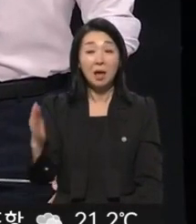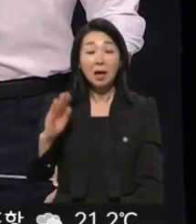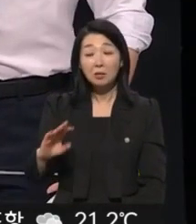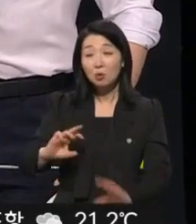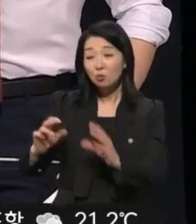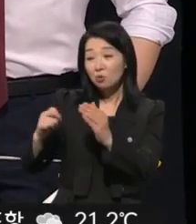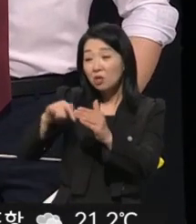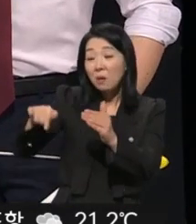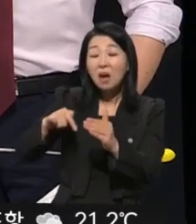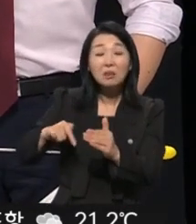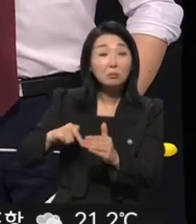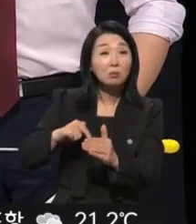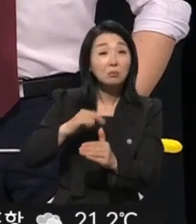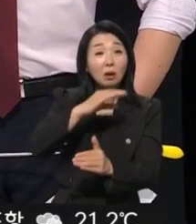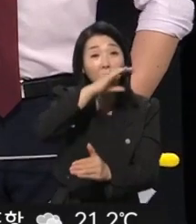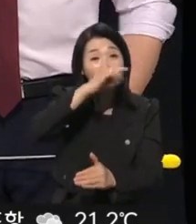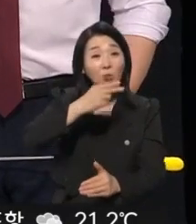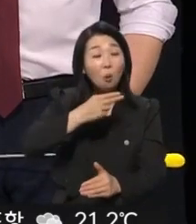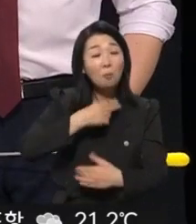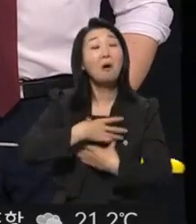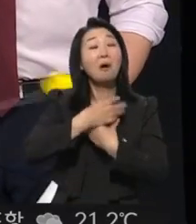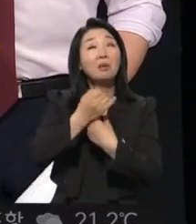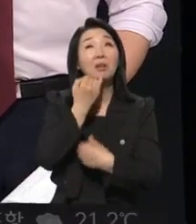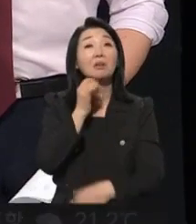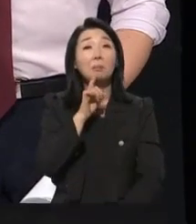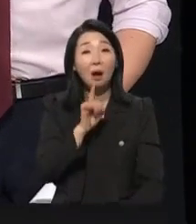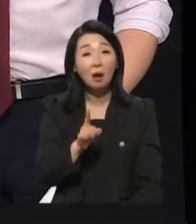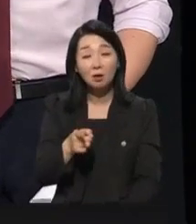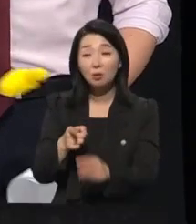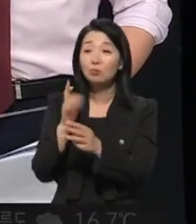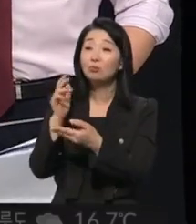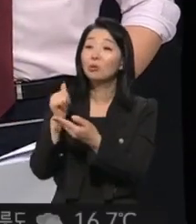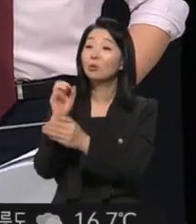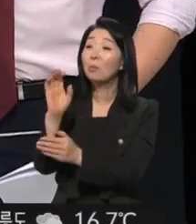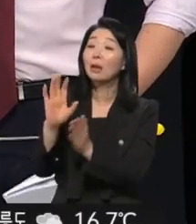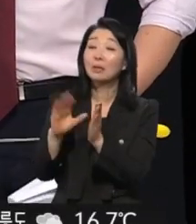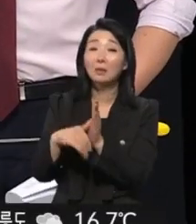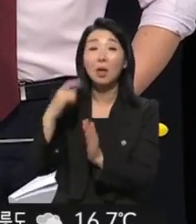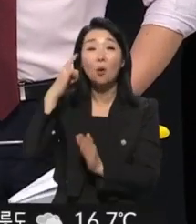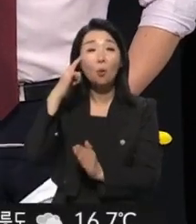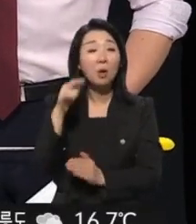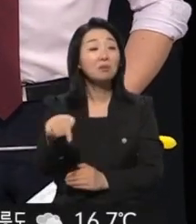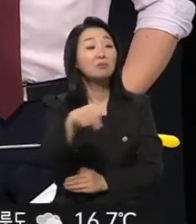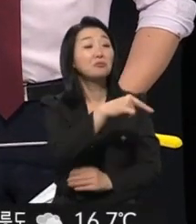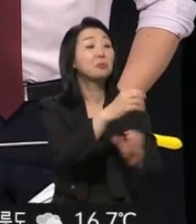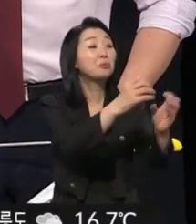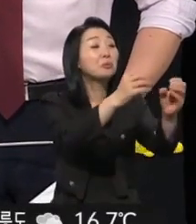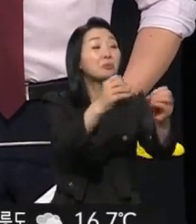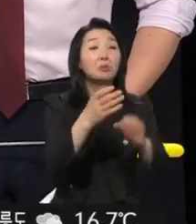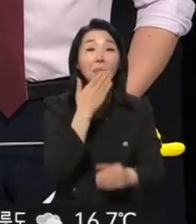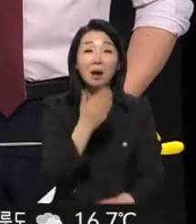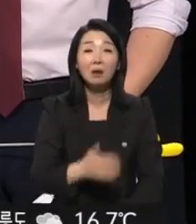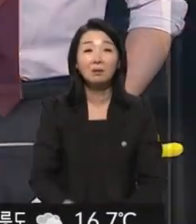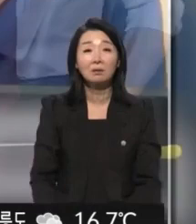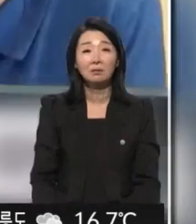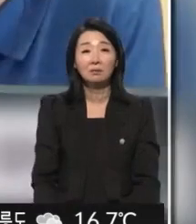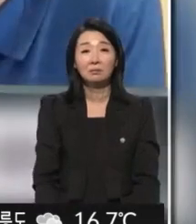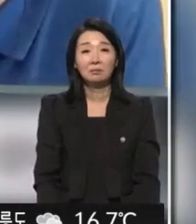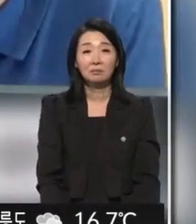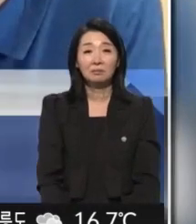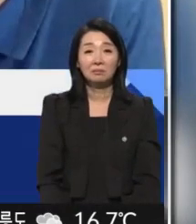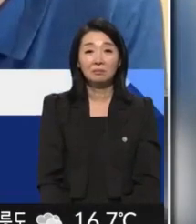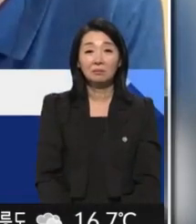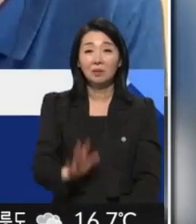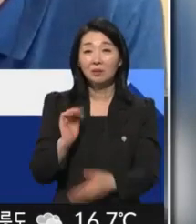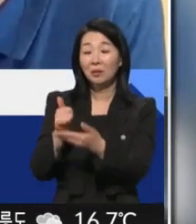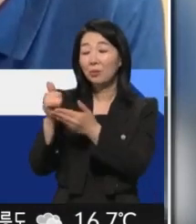집단끼리는 비격식도 용인하는 분위기인가 봅니다. 윤 대통령이 말한 와중에 지방방송도 허용했다고 하는군요. 대통령이